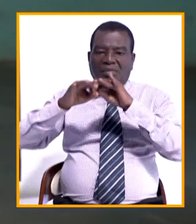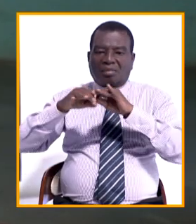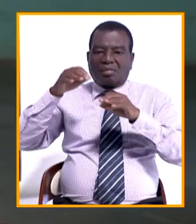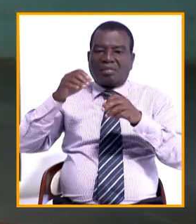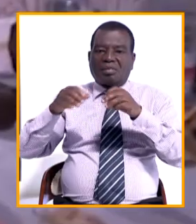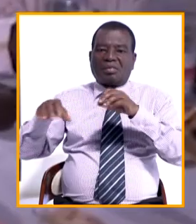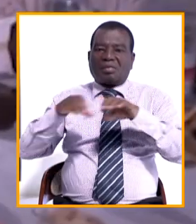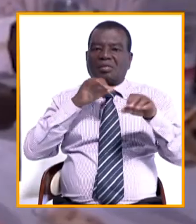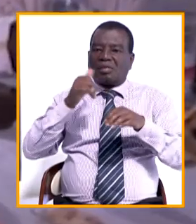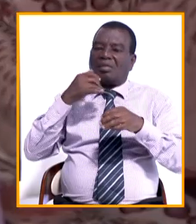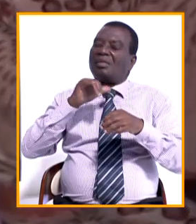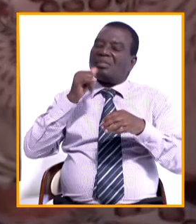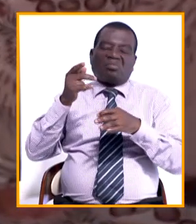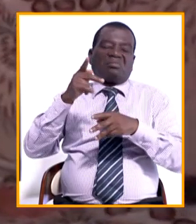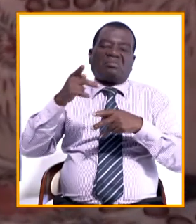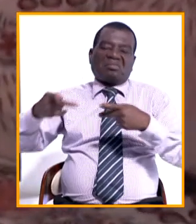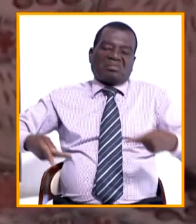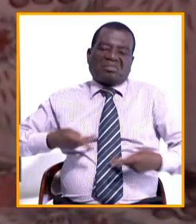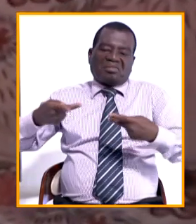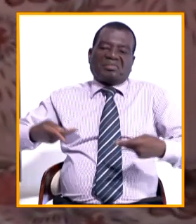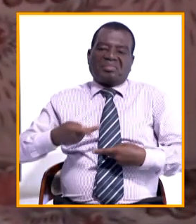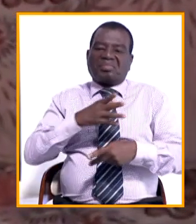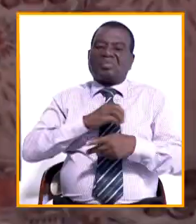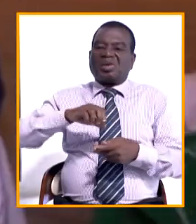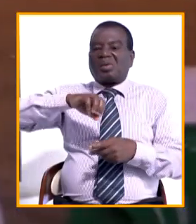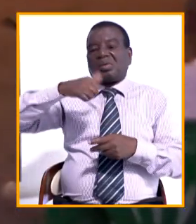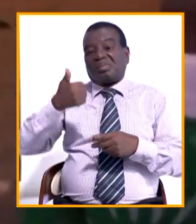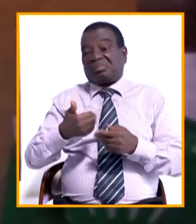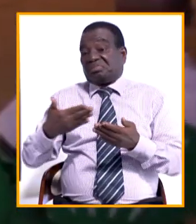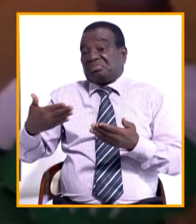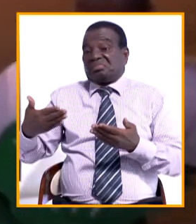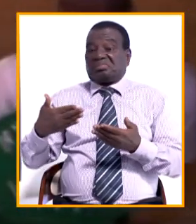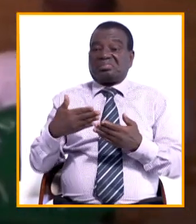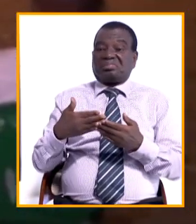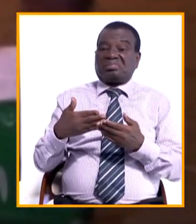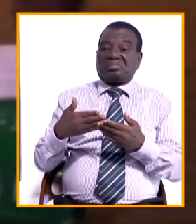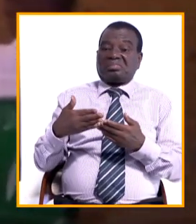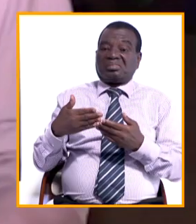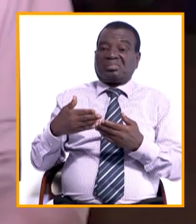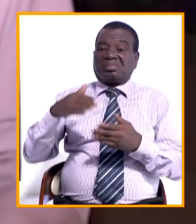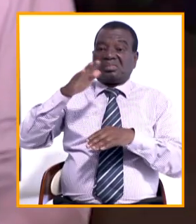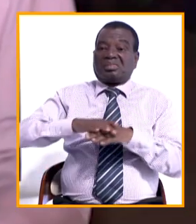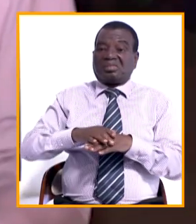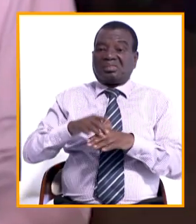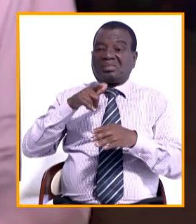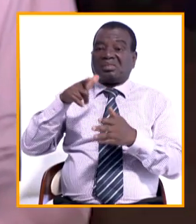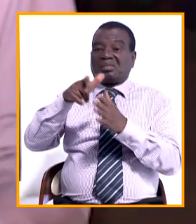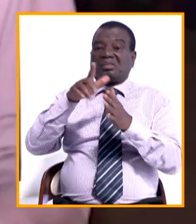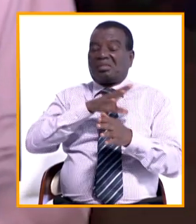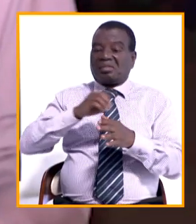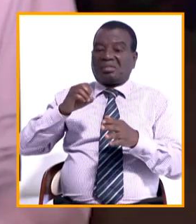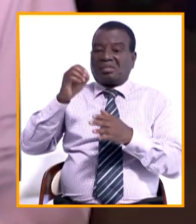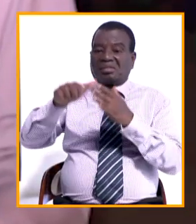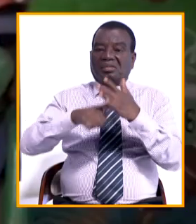n'as pas de péché. En plus du caractère obligatoire, d'autres points de divergence existent, notamment sur la légitimité de